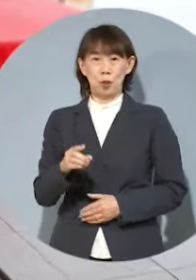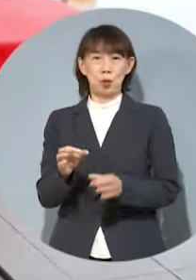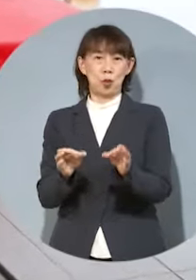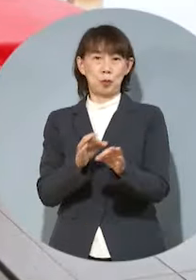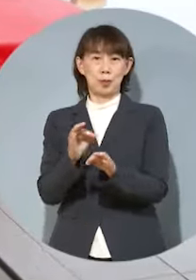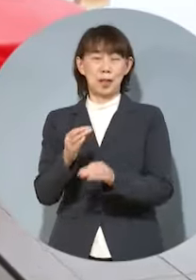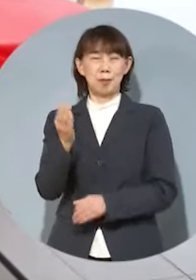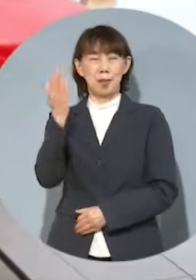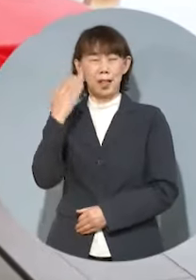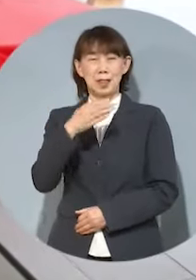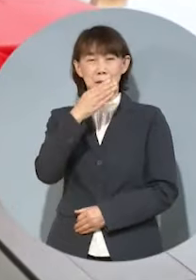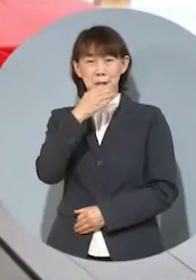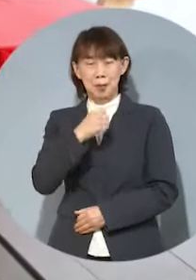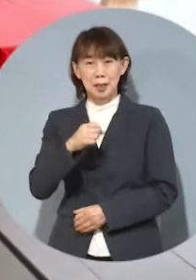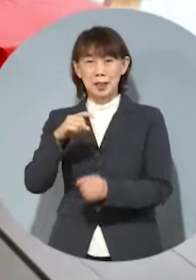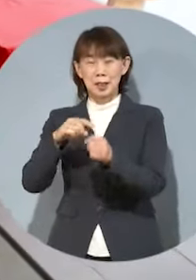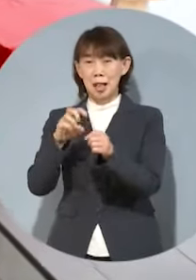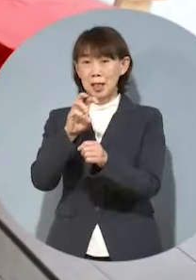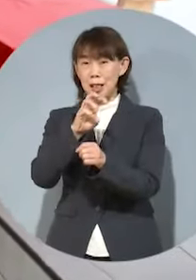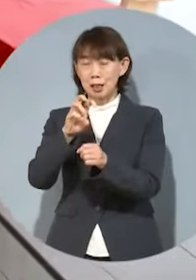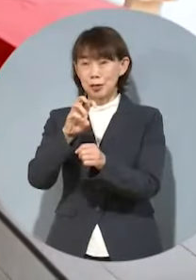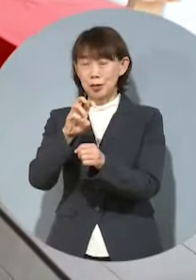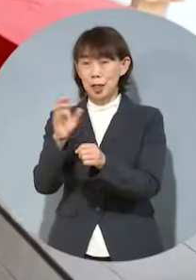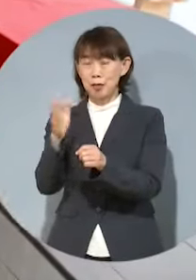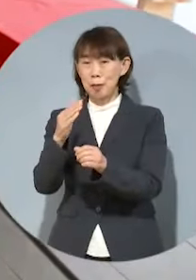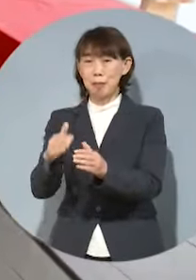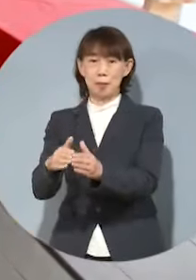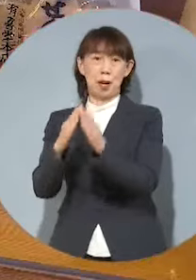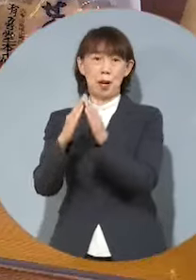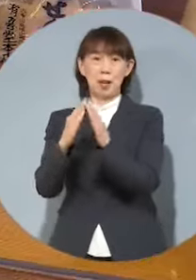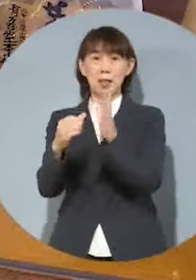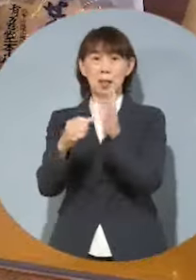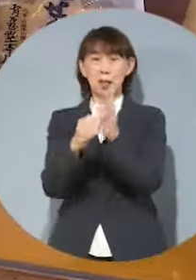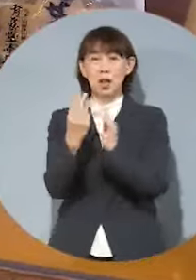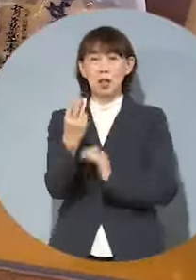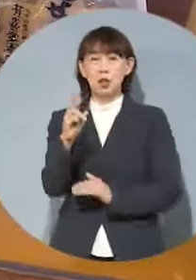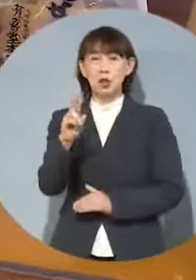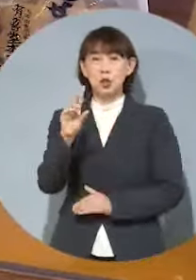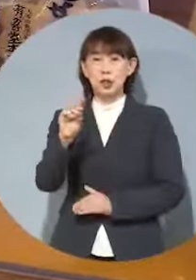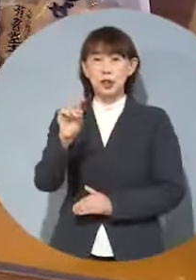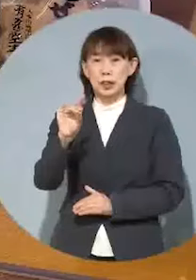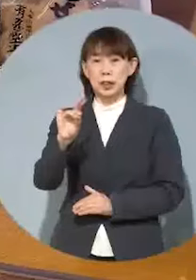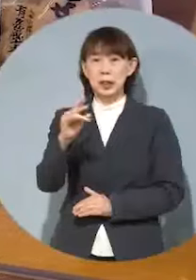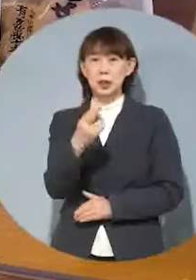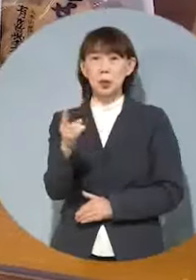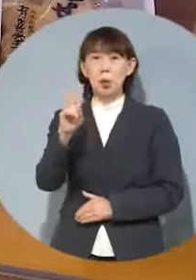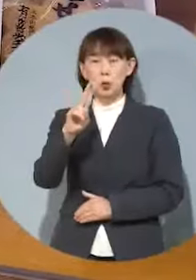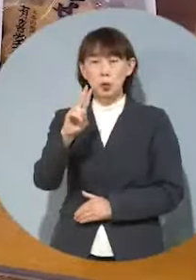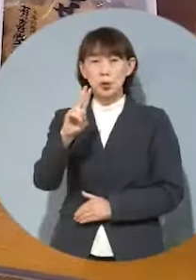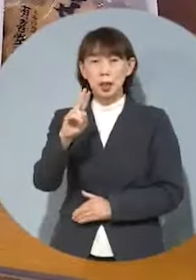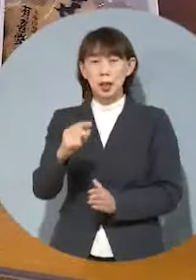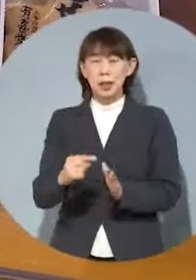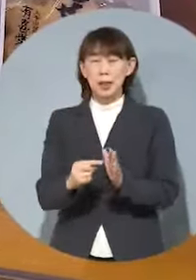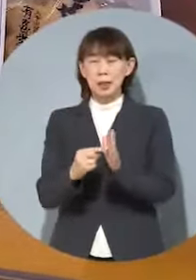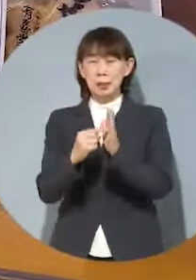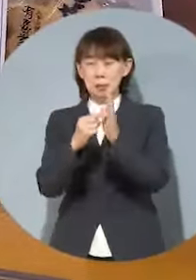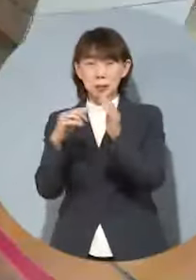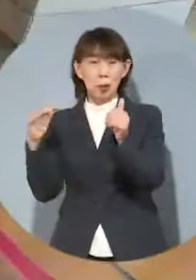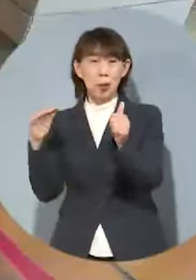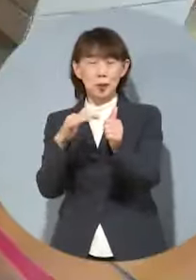明治30年代創業の有機堂。登山客に人気のこのお店